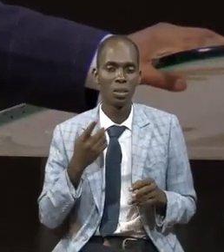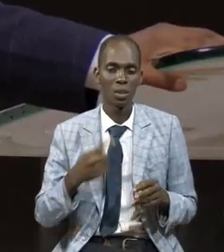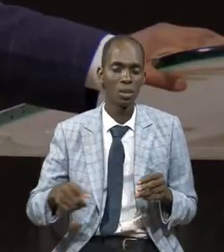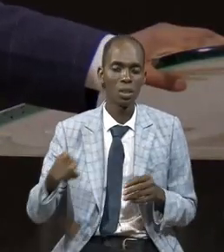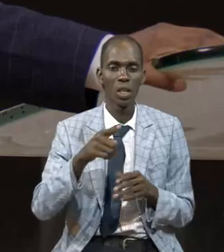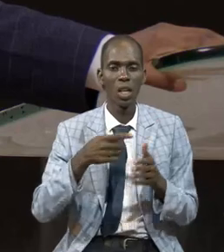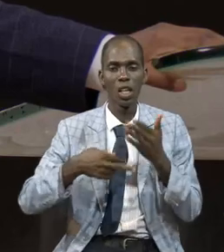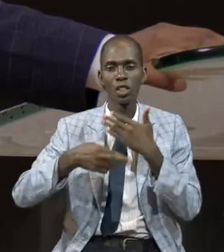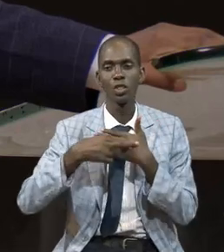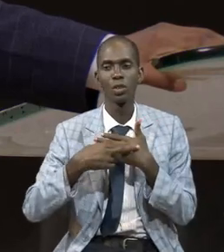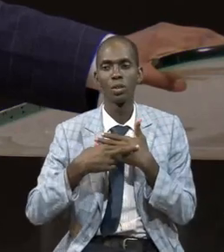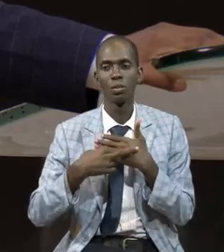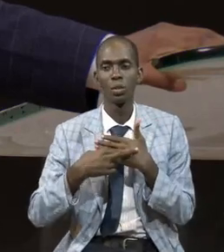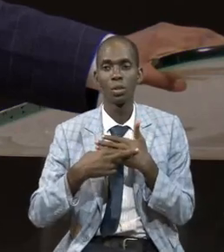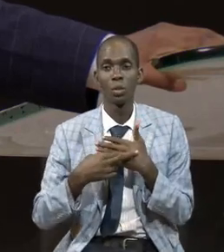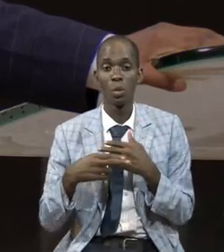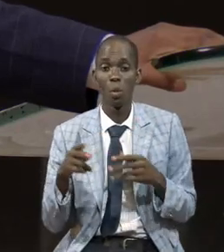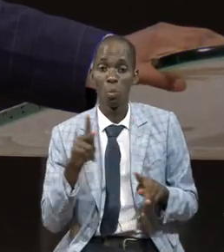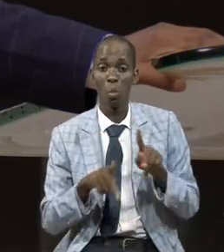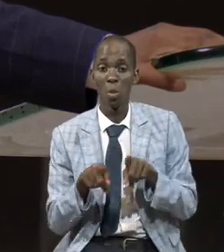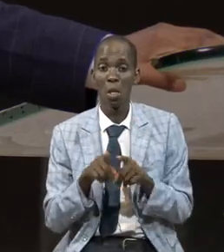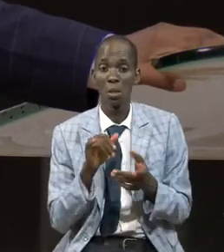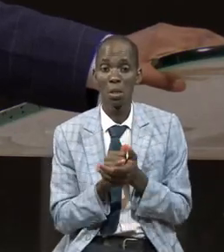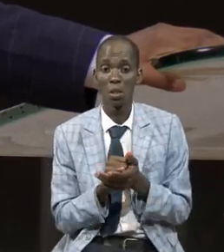restauration, ils procrastinent ça, les gens,